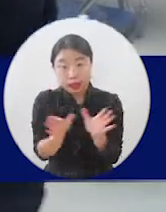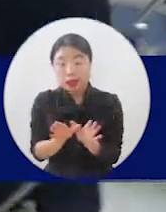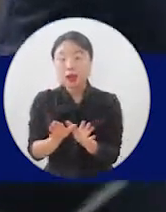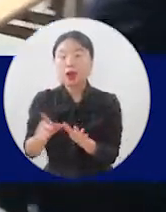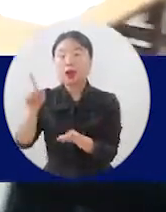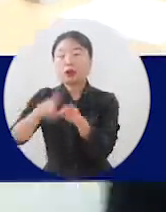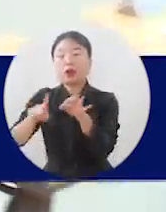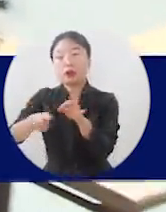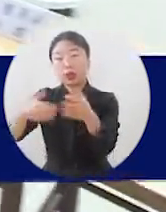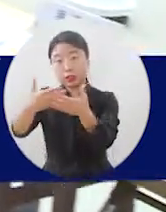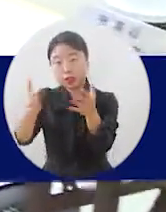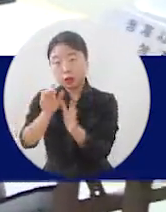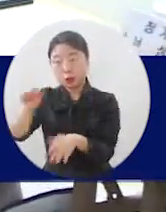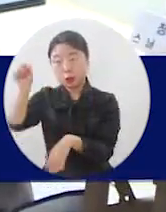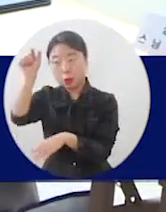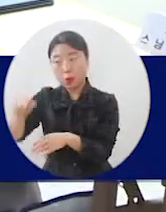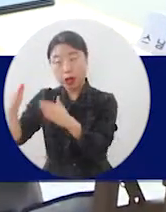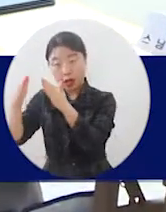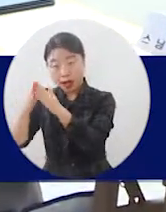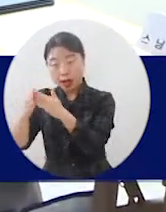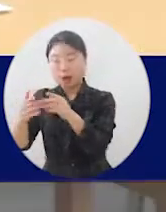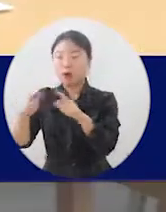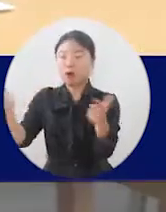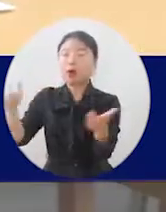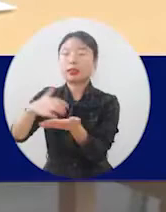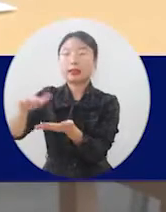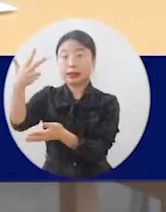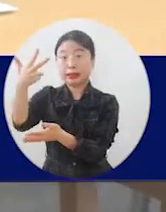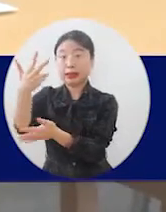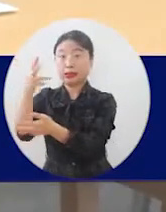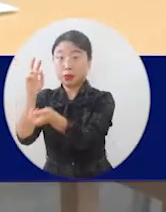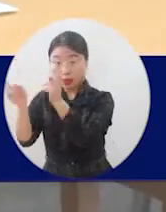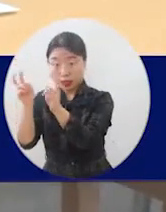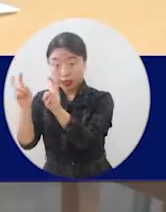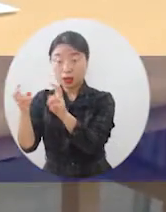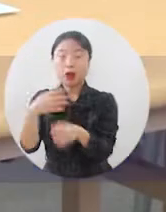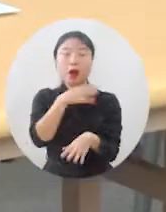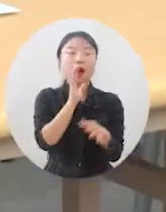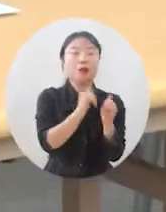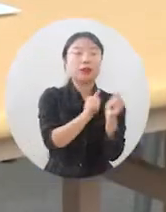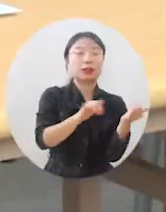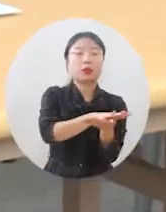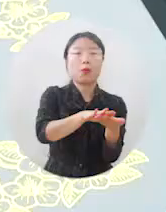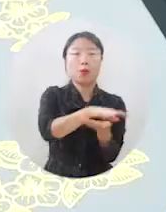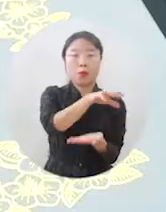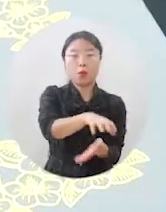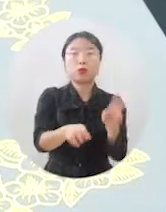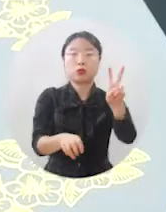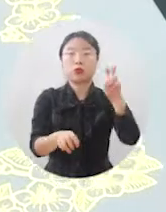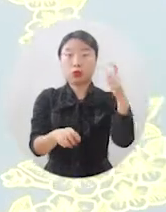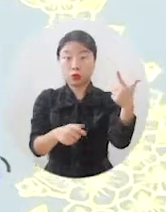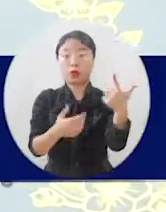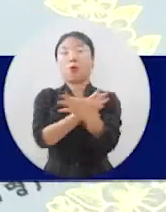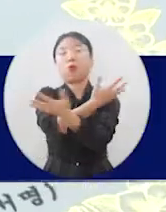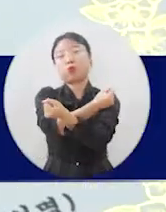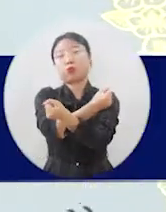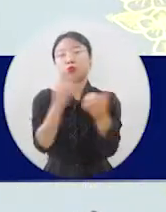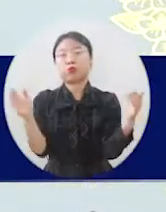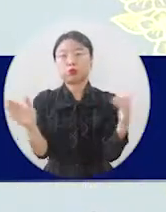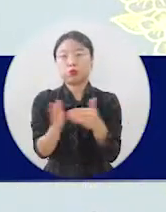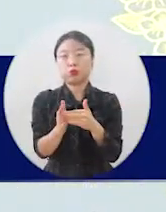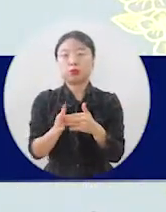등 7개 기업과 단체가 참여해 26개 경로당과 협약을 체결했습니다. 이번 협약을